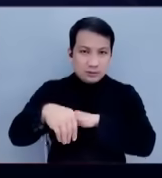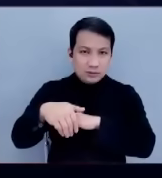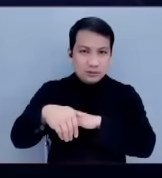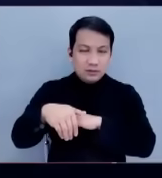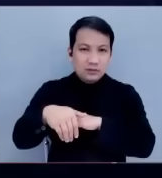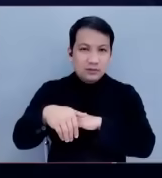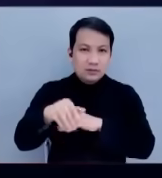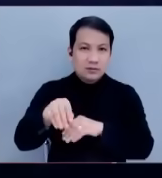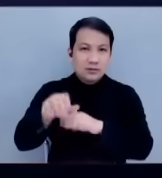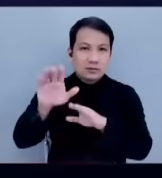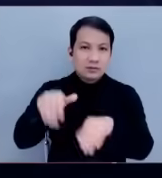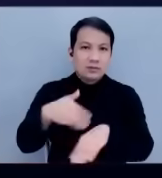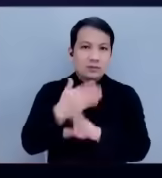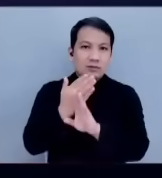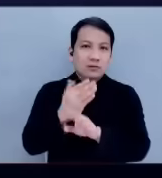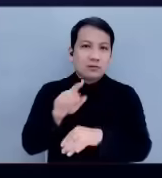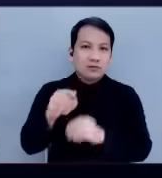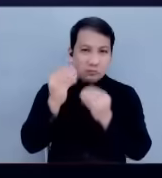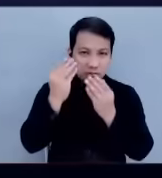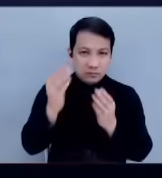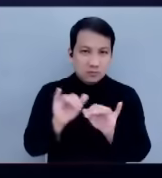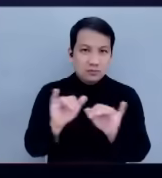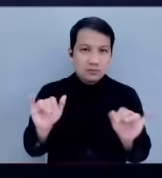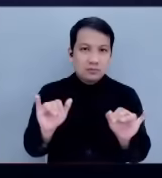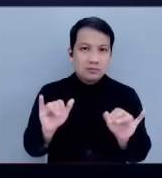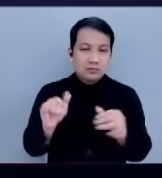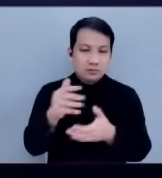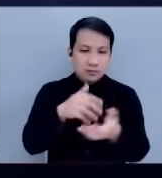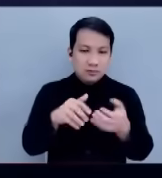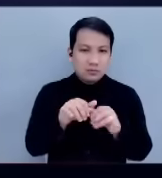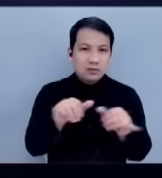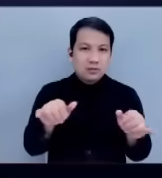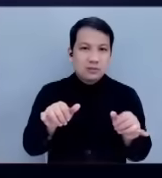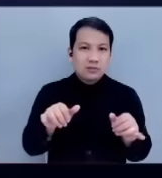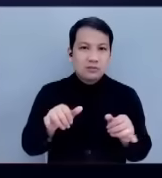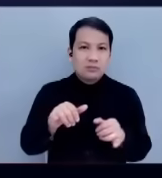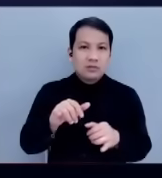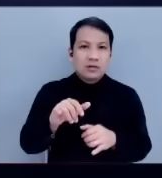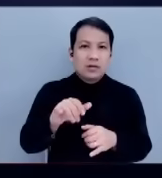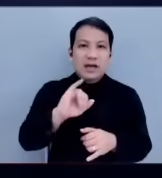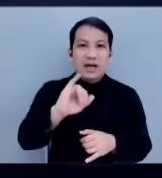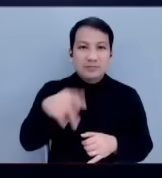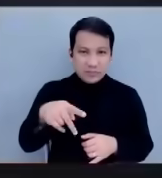Davao City. Ang mga sangkot sa rambol, mga katutubong luman.